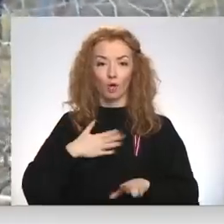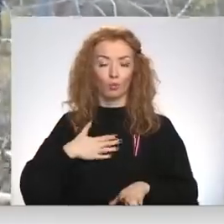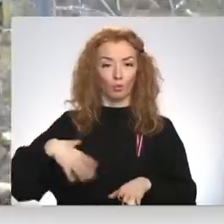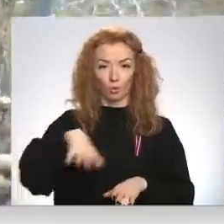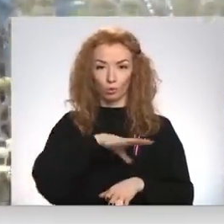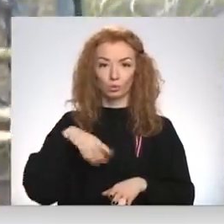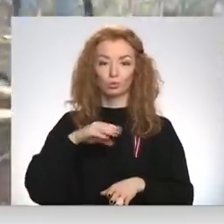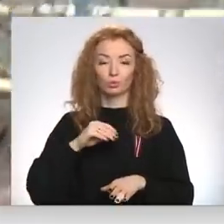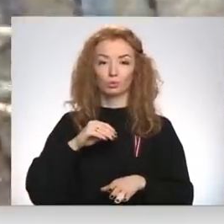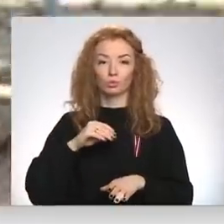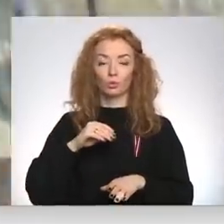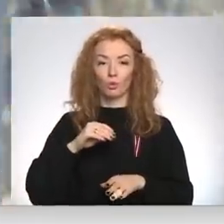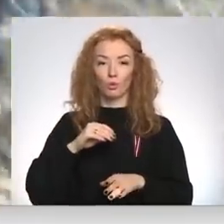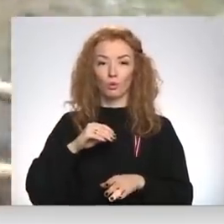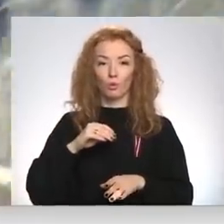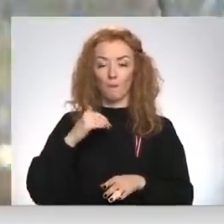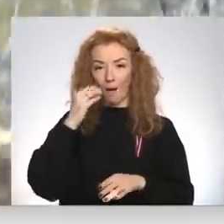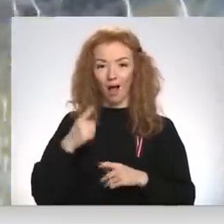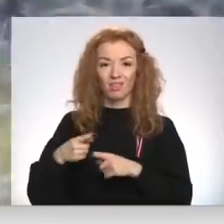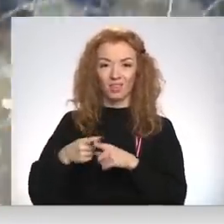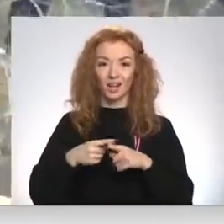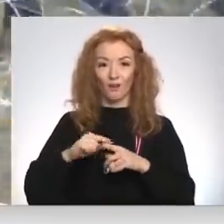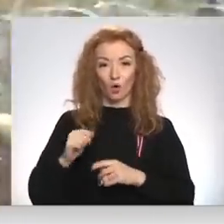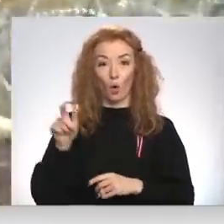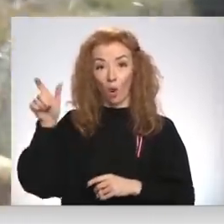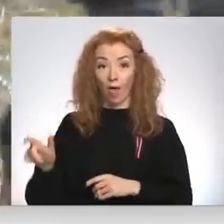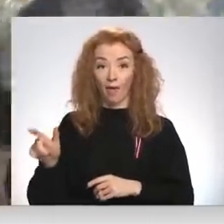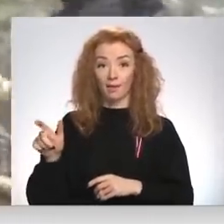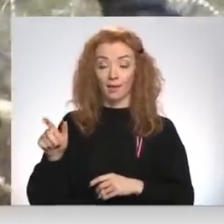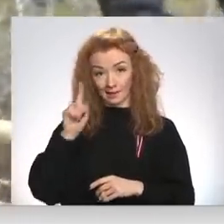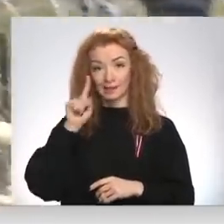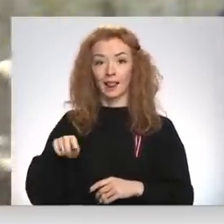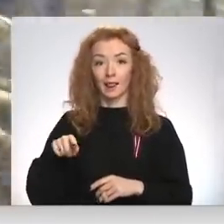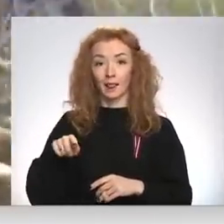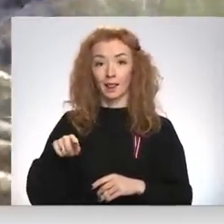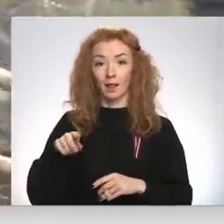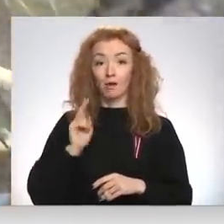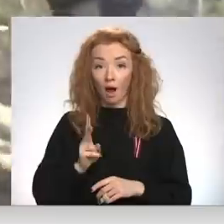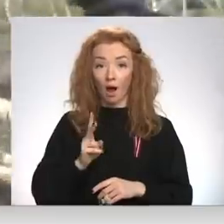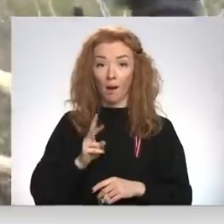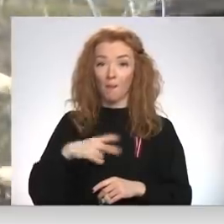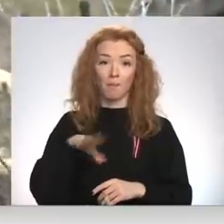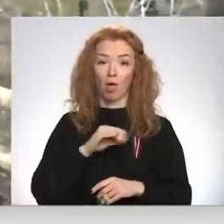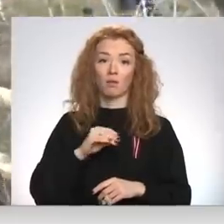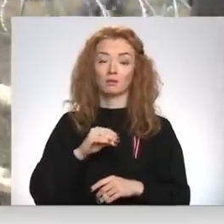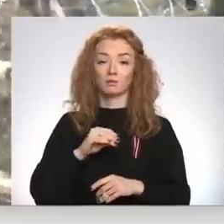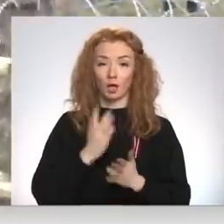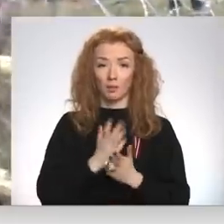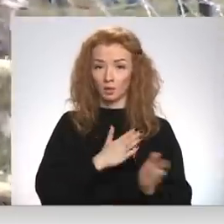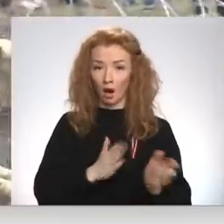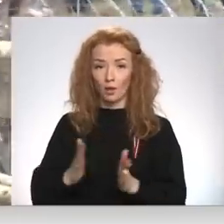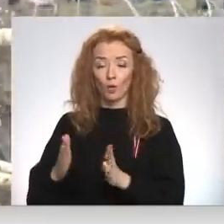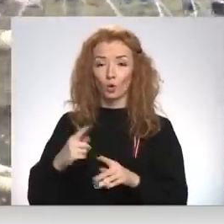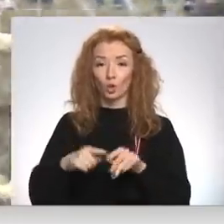nosacīti Baltkrievu kolēģi, ja tā drīkst teikt, zinātu, ka tas nav vienkārši tāpatās, un